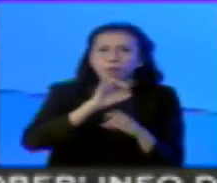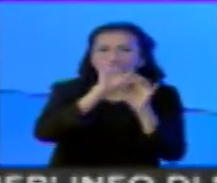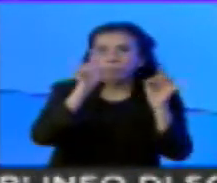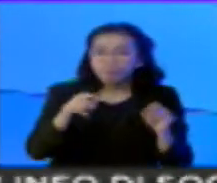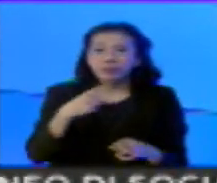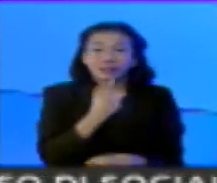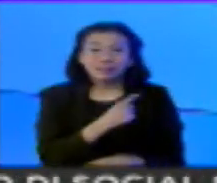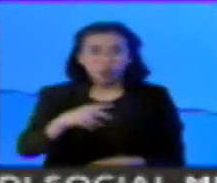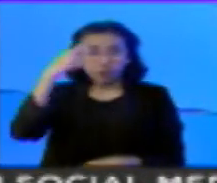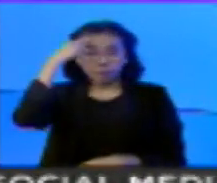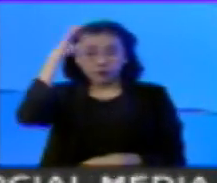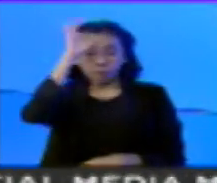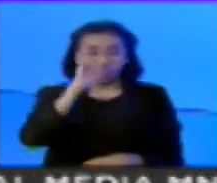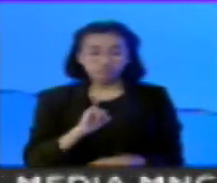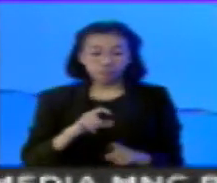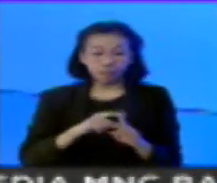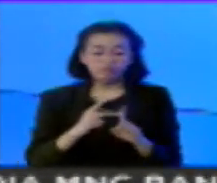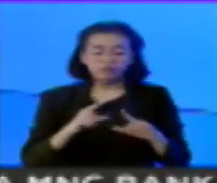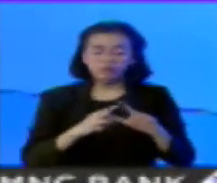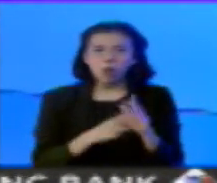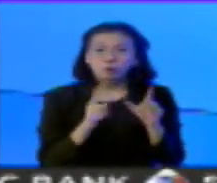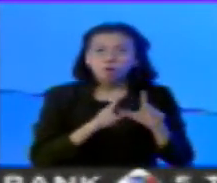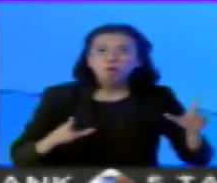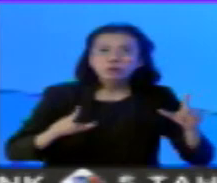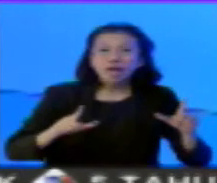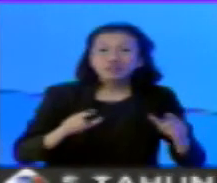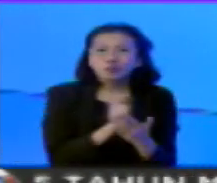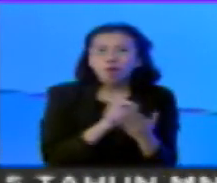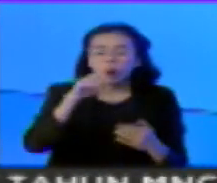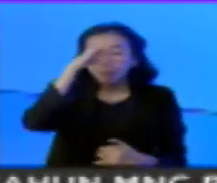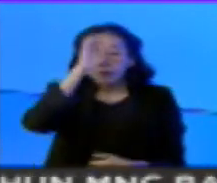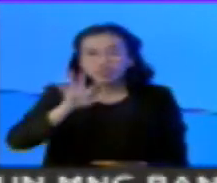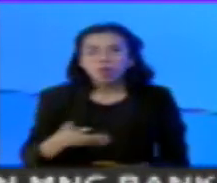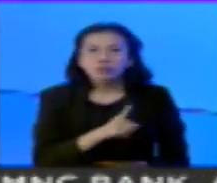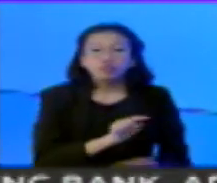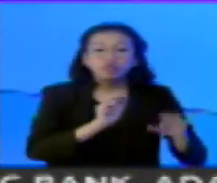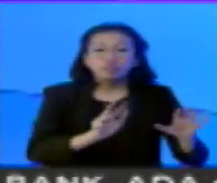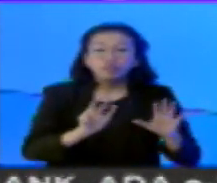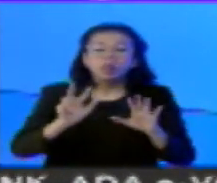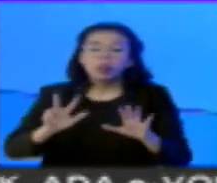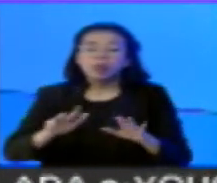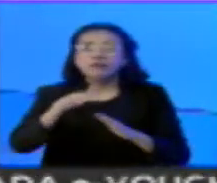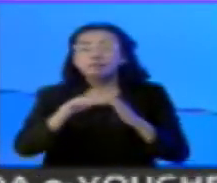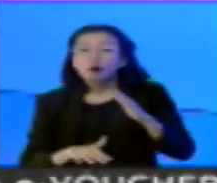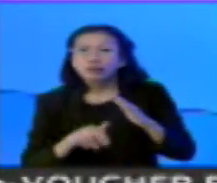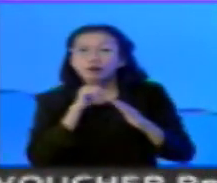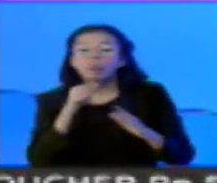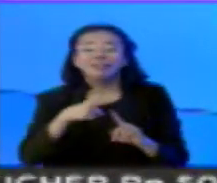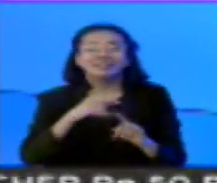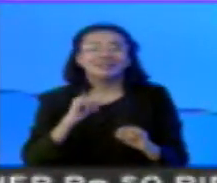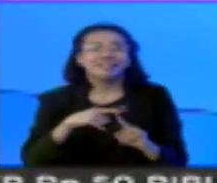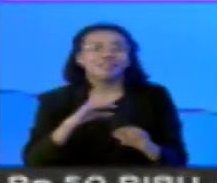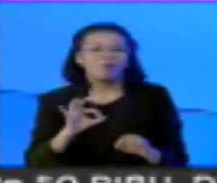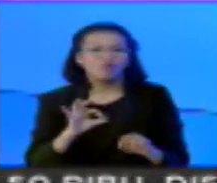Calon Kapolri Komjen Pol Idam Aziz merupakan lulusan Akademi Kepolisian tahun 1988, satu tahun di bawah angkatan mantan Kapolri Tito